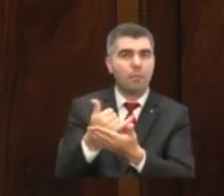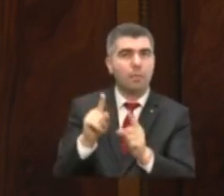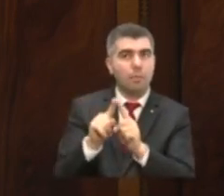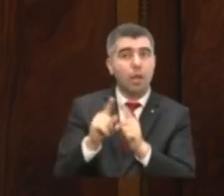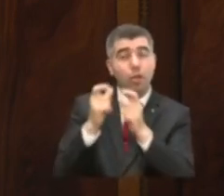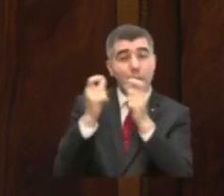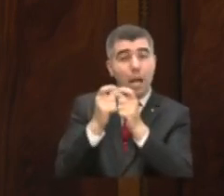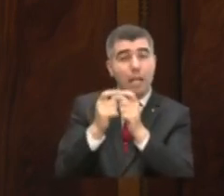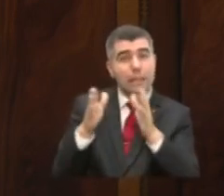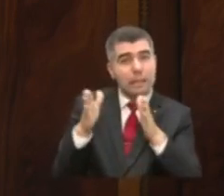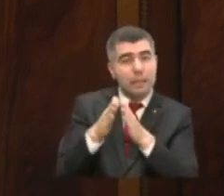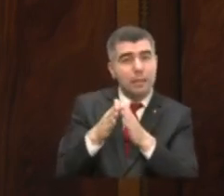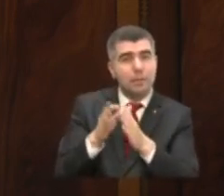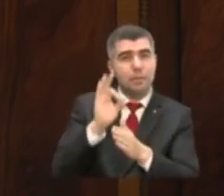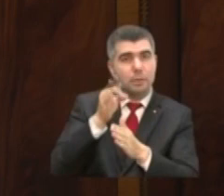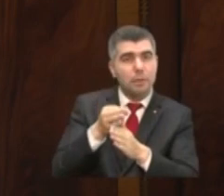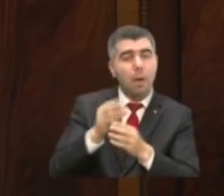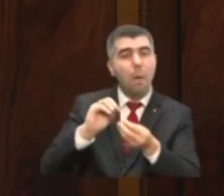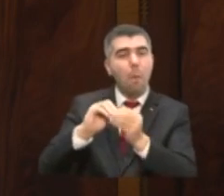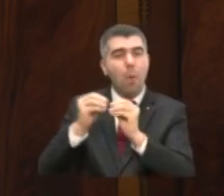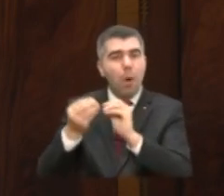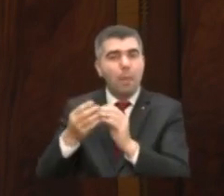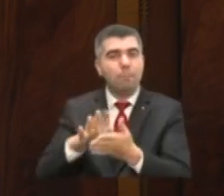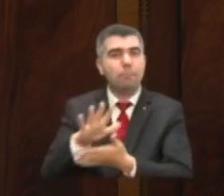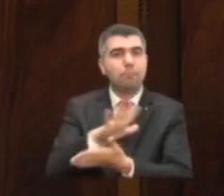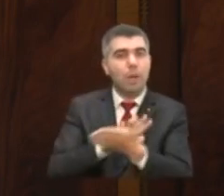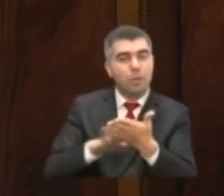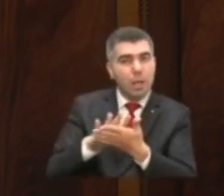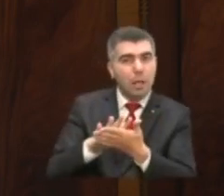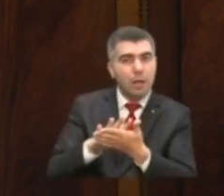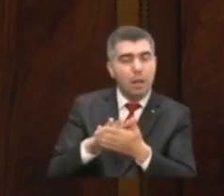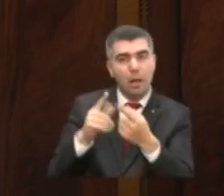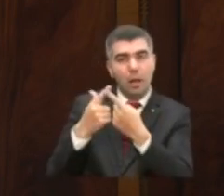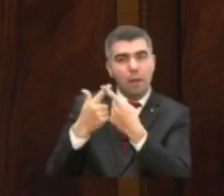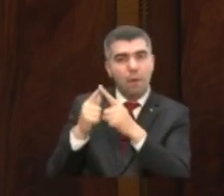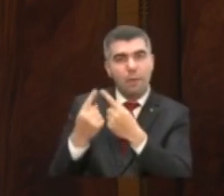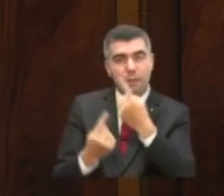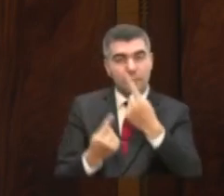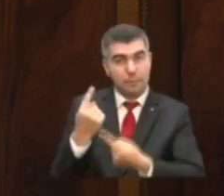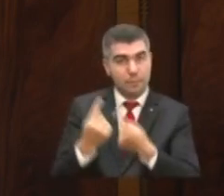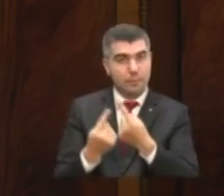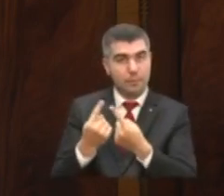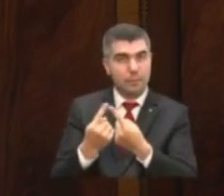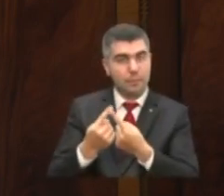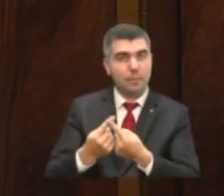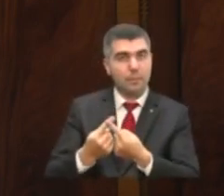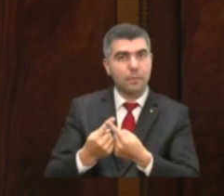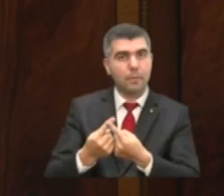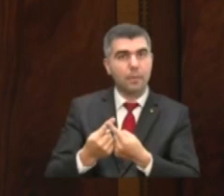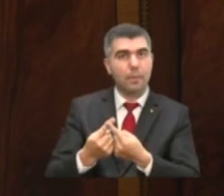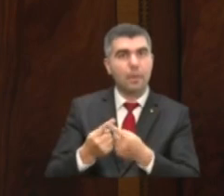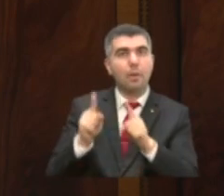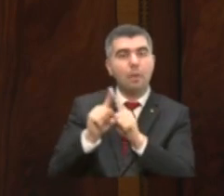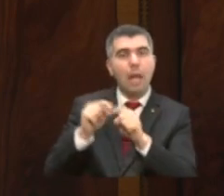نجاح مقاولة الصغيرة والمتوسطة في حالة ما وقع مشكل أو أزمة اقتصادية او يعني ما توصلش الافلاس لان تيكونوا يعني